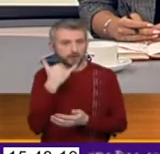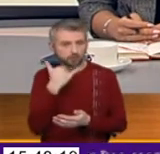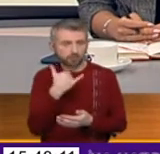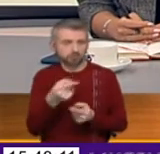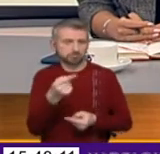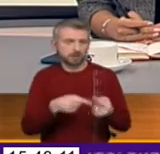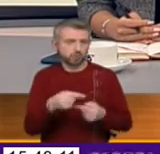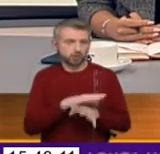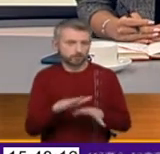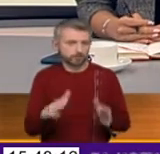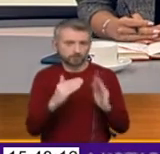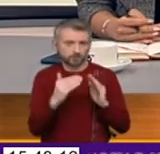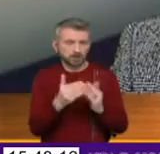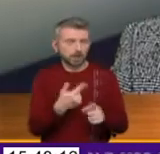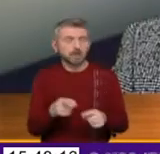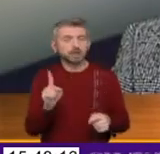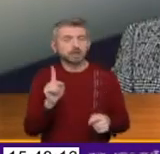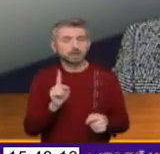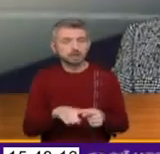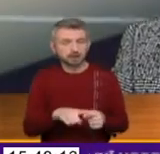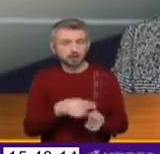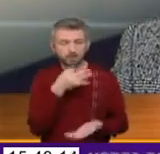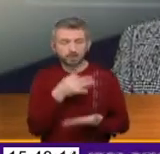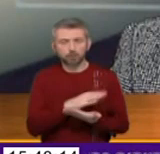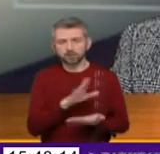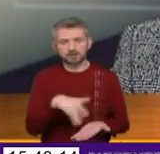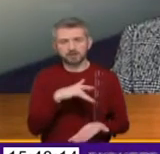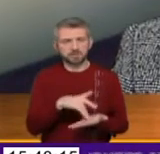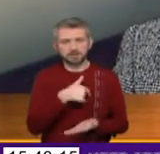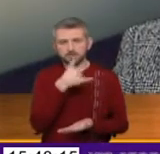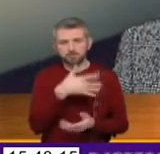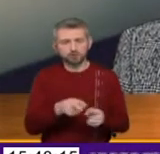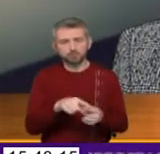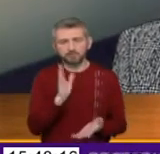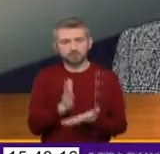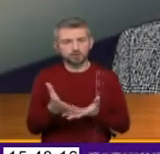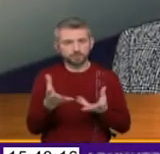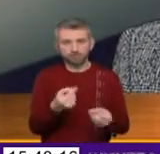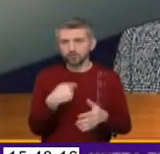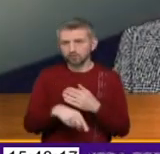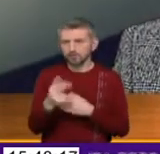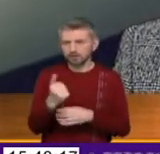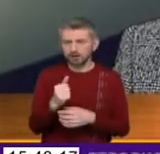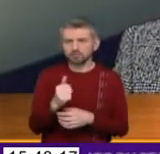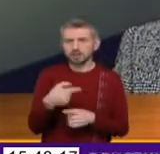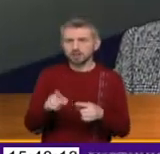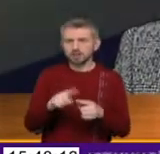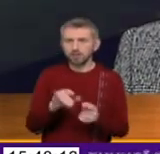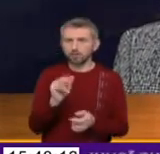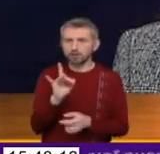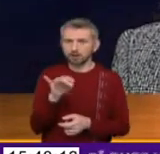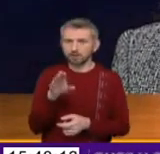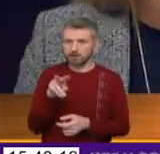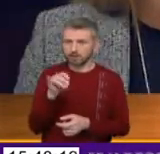поновлюється в будинках. Ну, знову ж таки, це не компетенція міста, ми не можемо на це прямо вплинути. Ну, тому що так, це, я так розумію, Укртелеком,